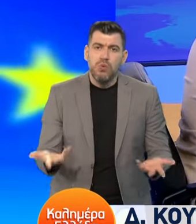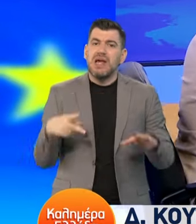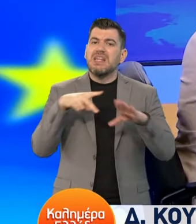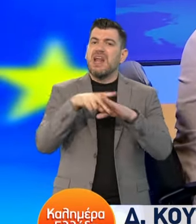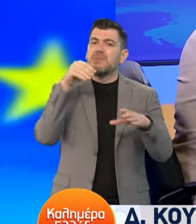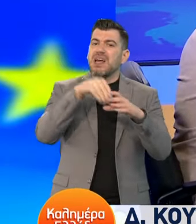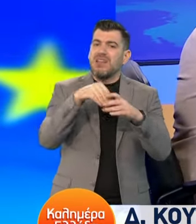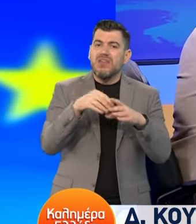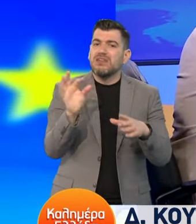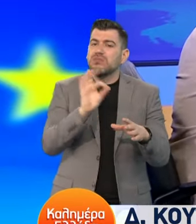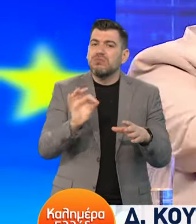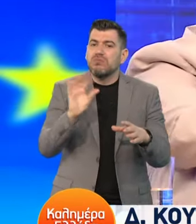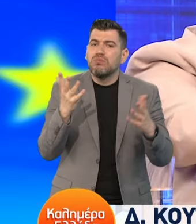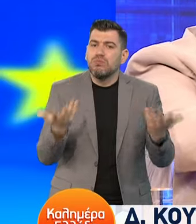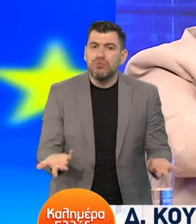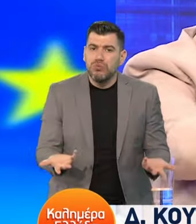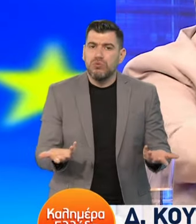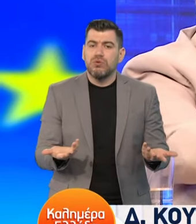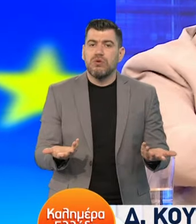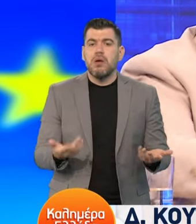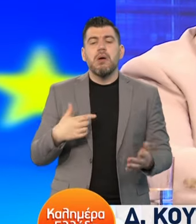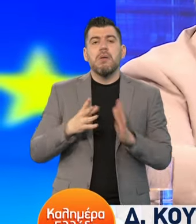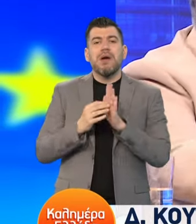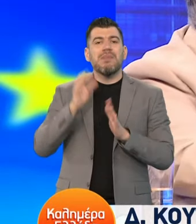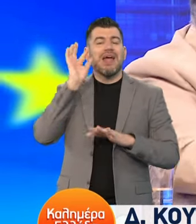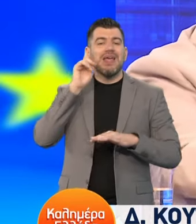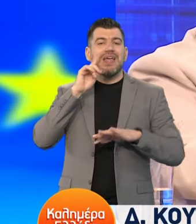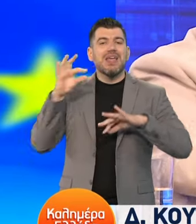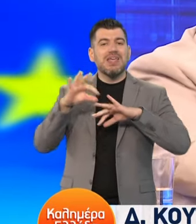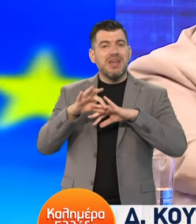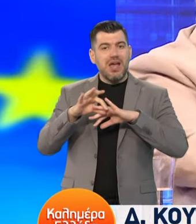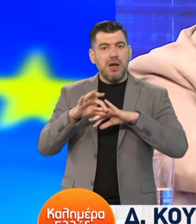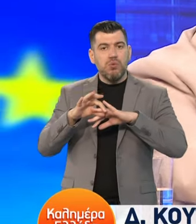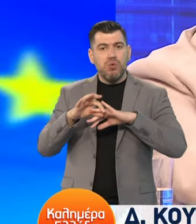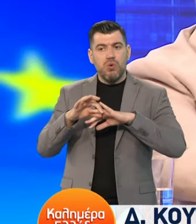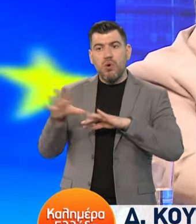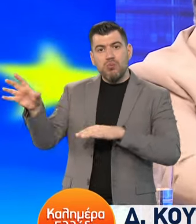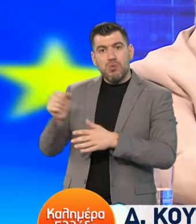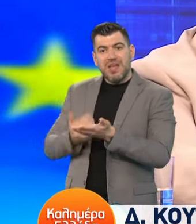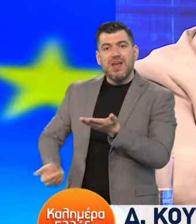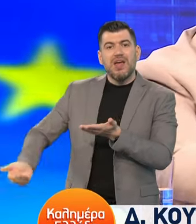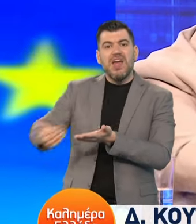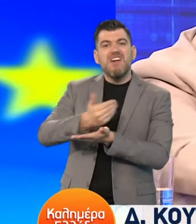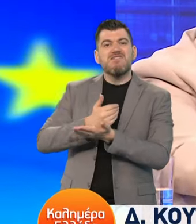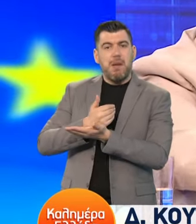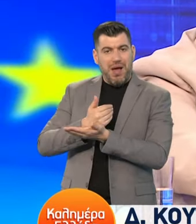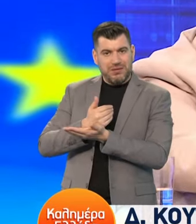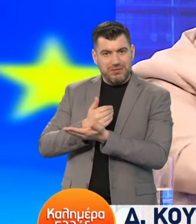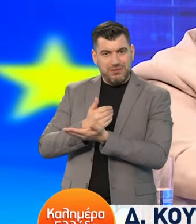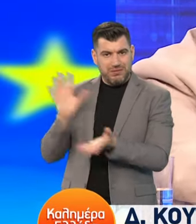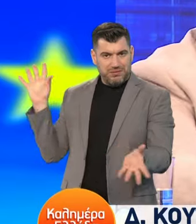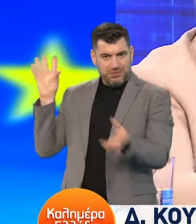Η γυναίκα μου, ας πούμε τώρα, η πέρυσι πότε πήρε, για παράδειγμα, το εφάπαξ, γιατί βγήκε στη σύνταξη, που ήταν